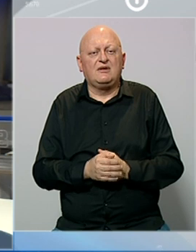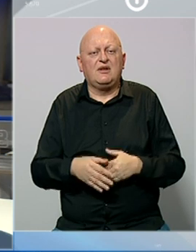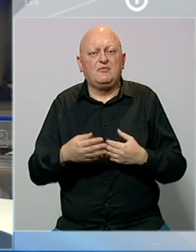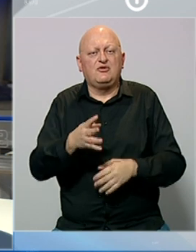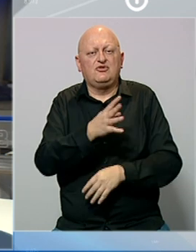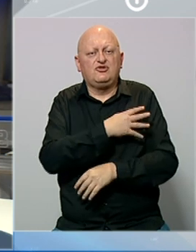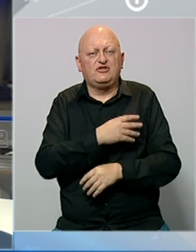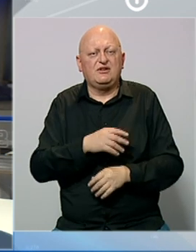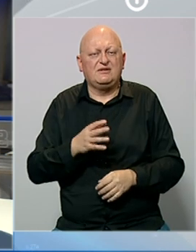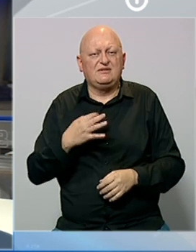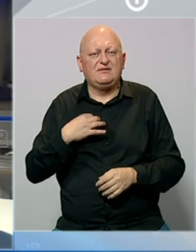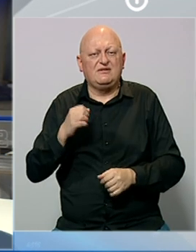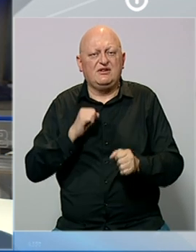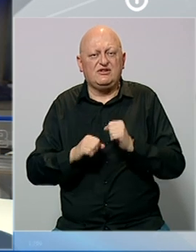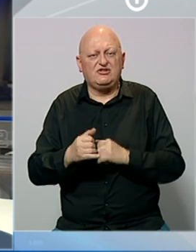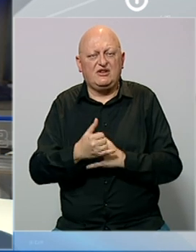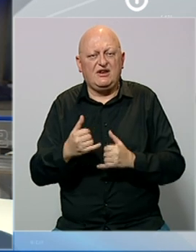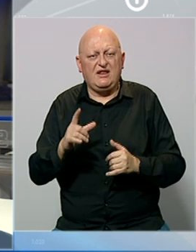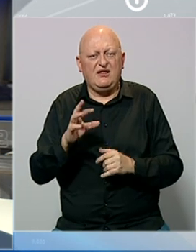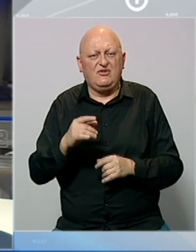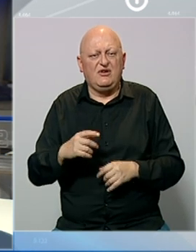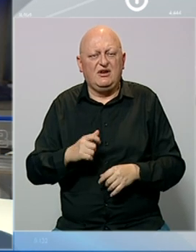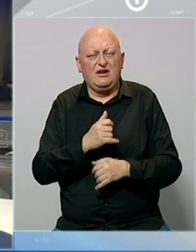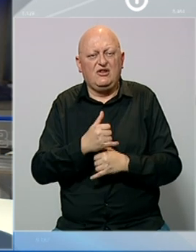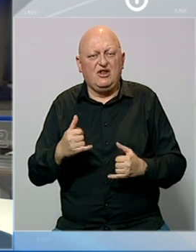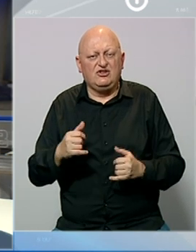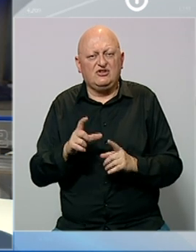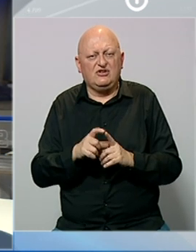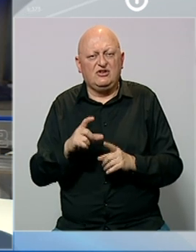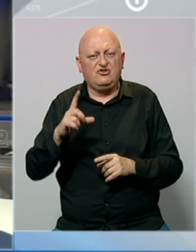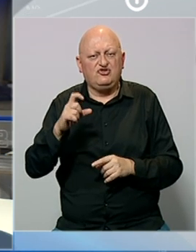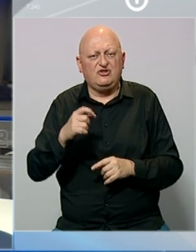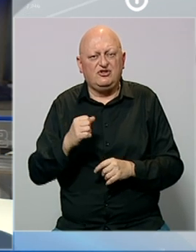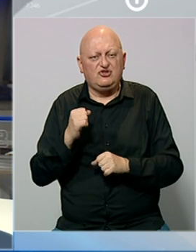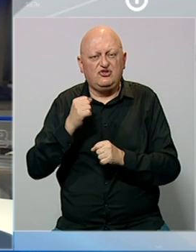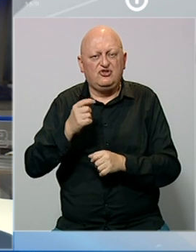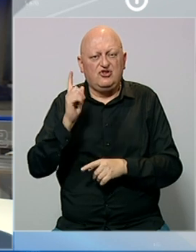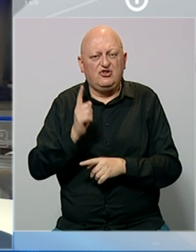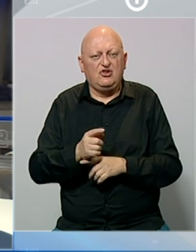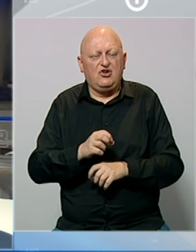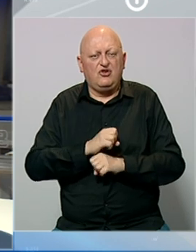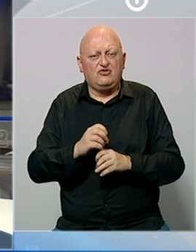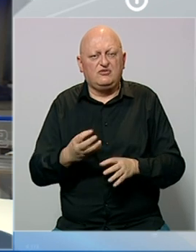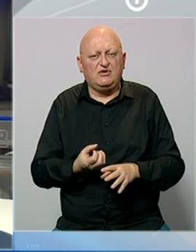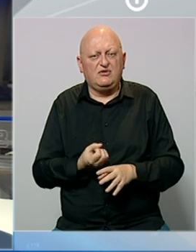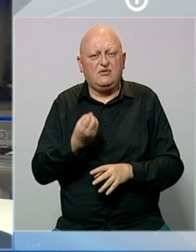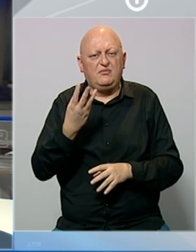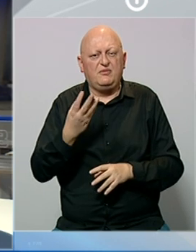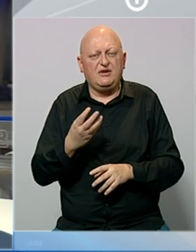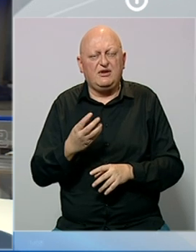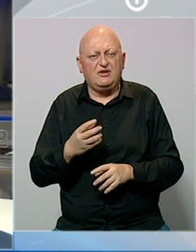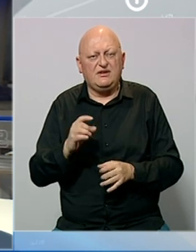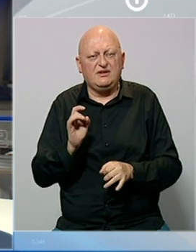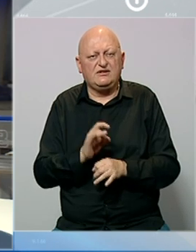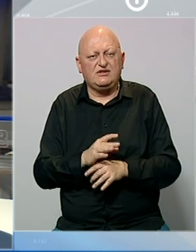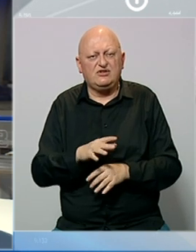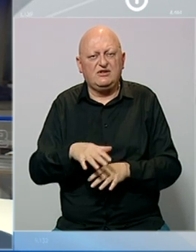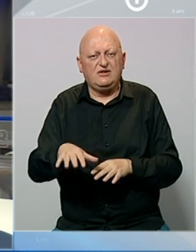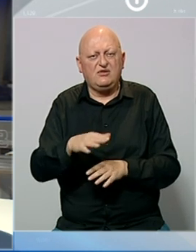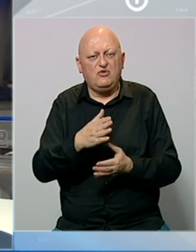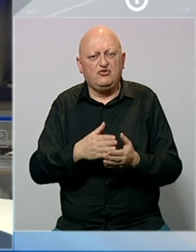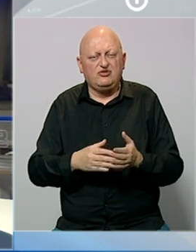Na prijedlog stožera civilne zaštite grada Livna, gradonačelnik Darko Čondrić donio odluku o proglašenju prirodne nepogode